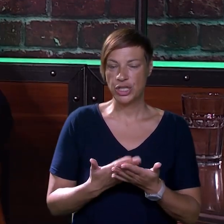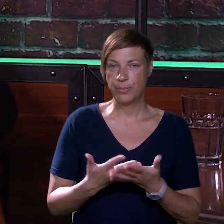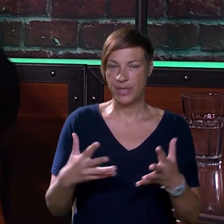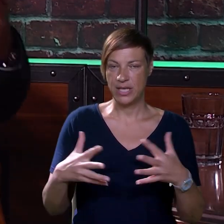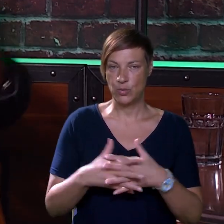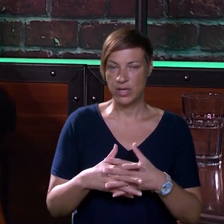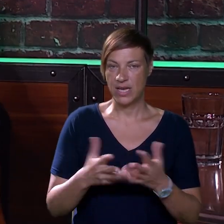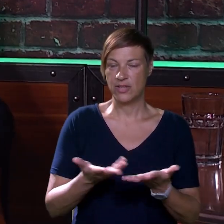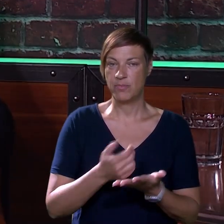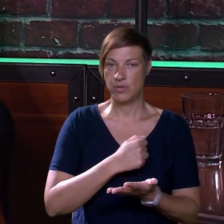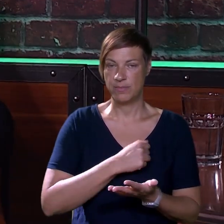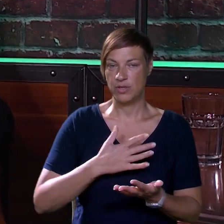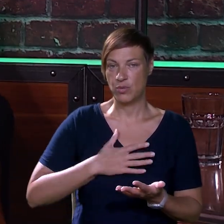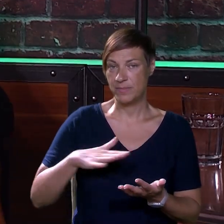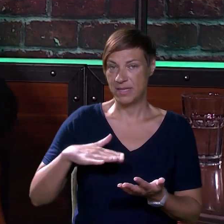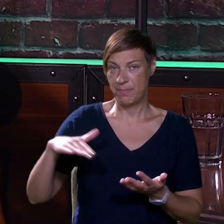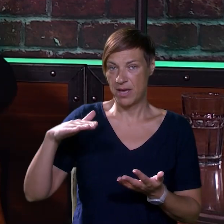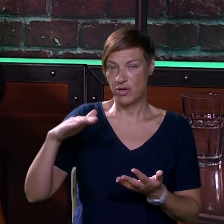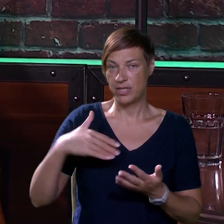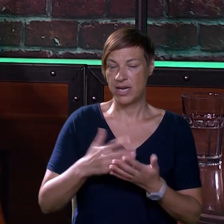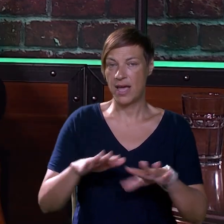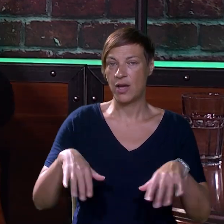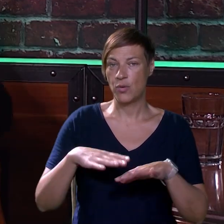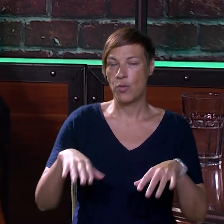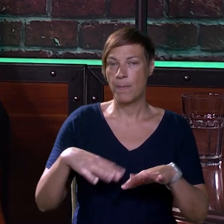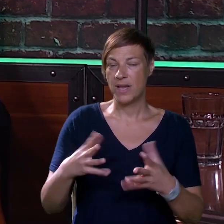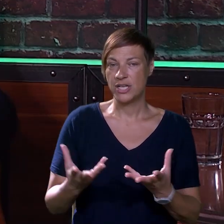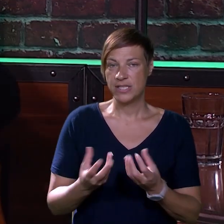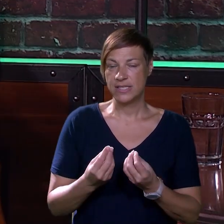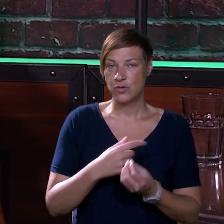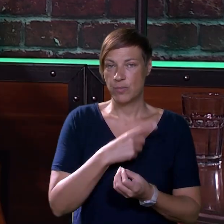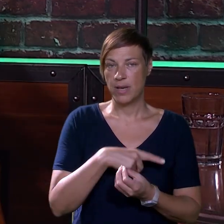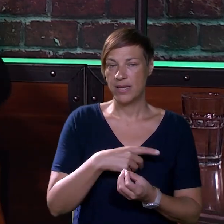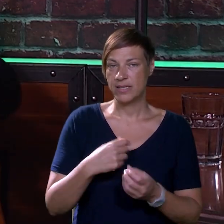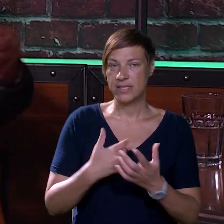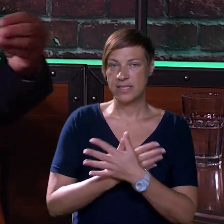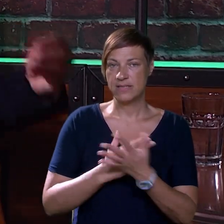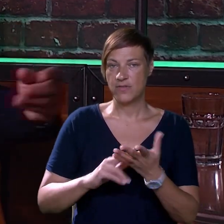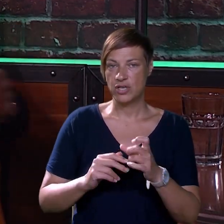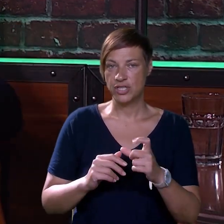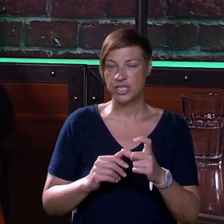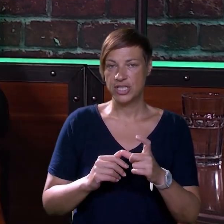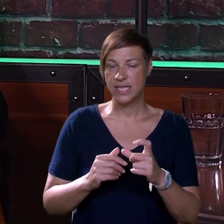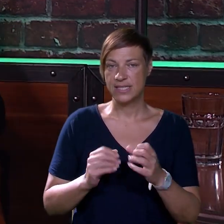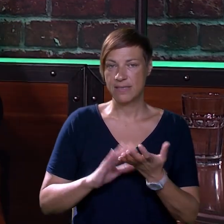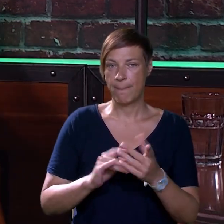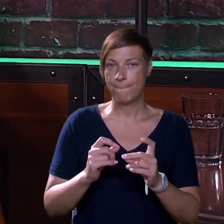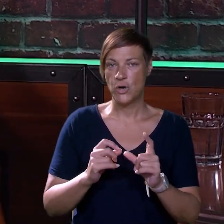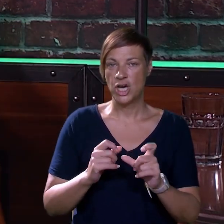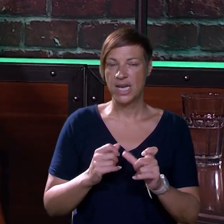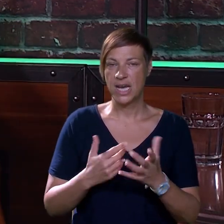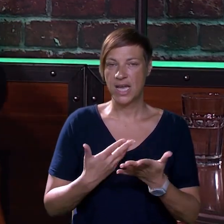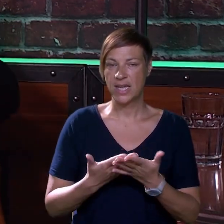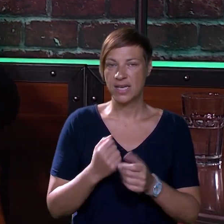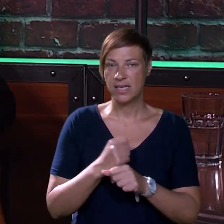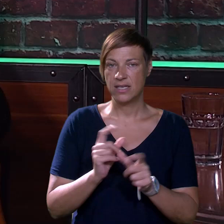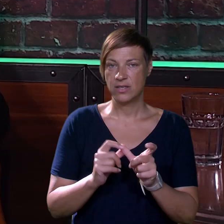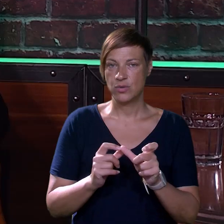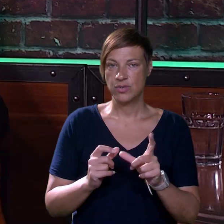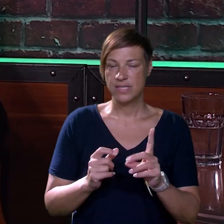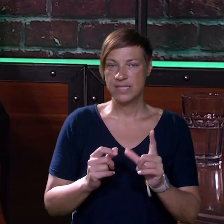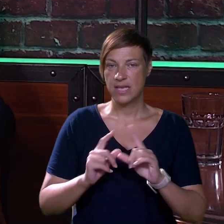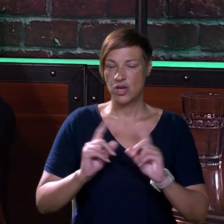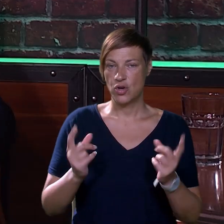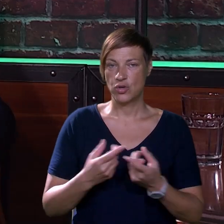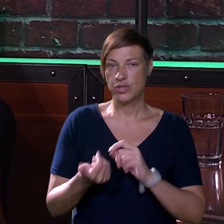u gradovima kao u Splitu kojem sam ja odrasao, na kupalištima su se skupljali ljudi, Zvončac, Mornar, Gusar, tu